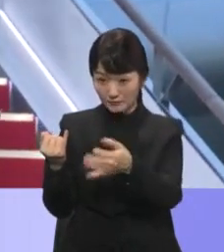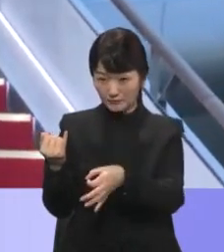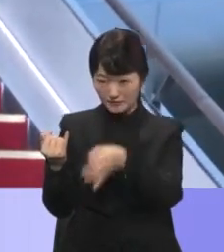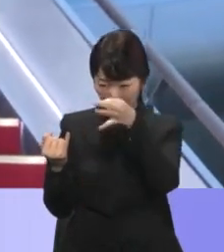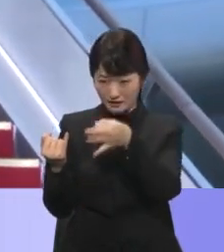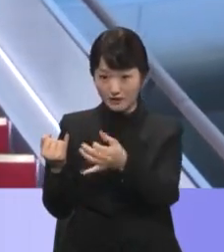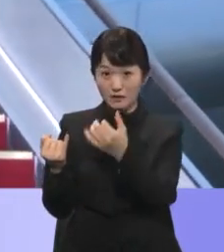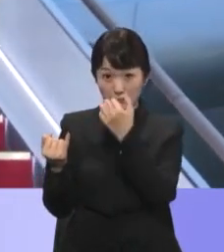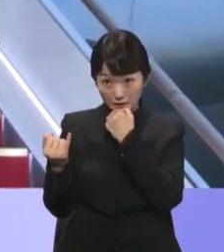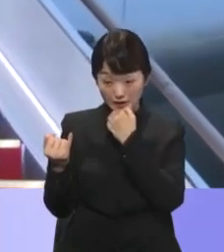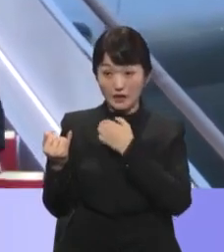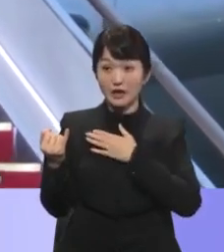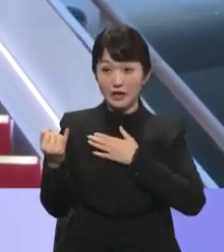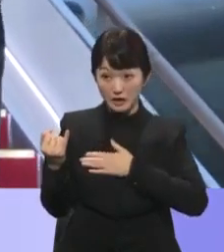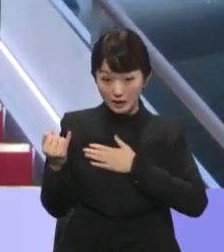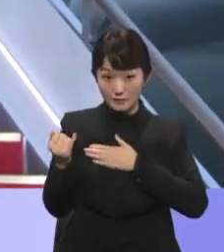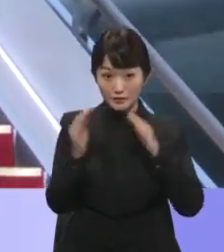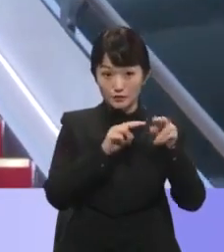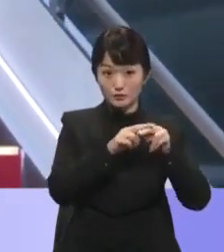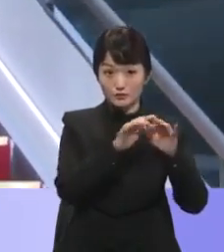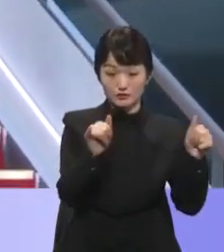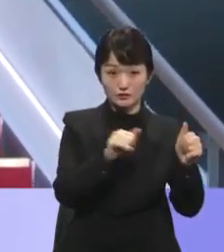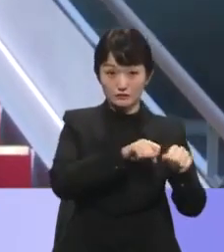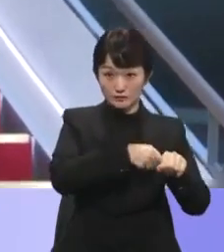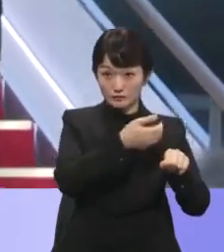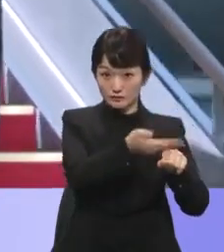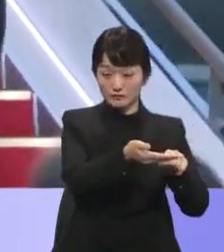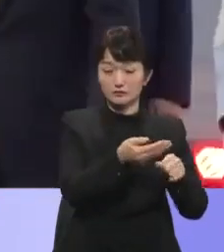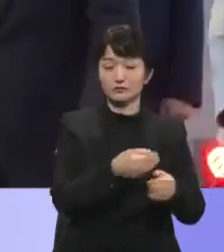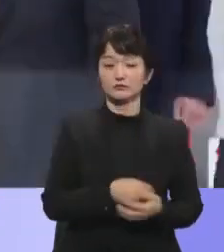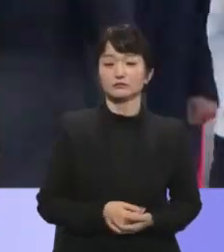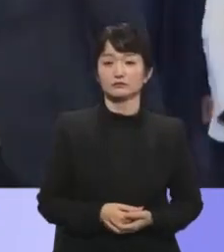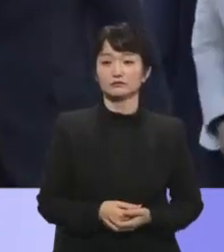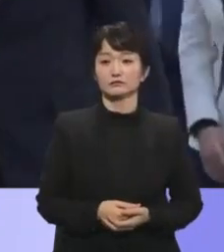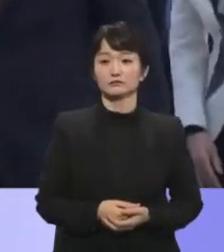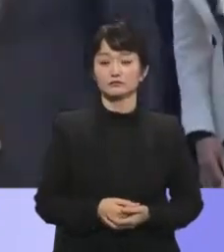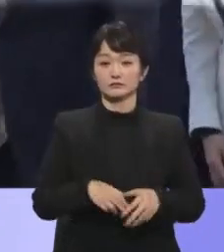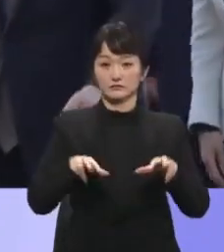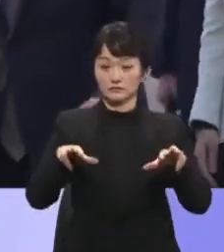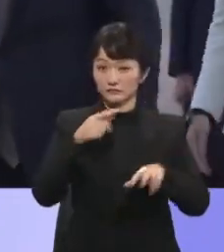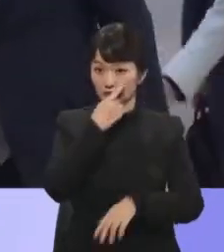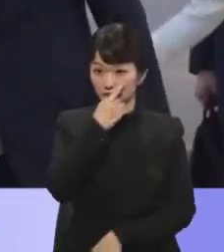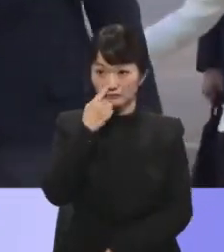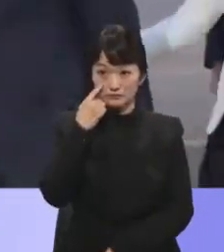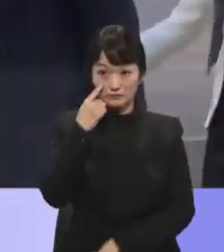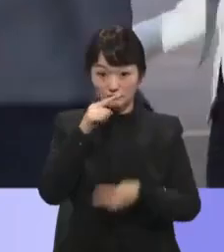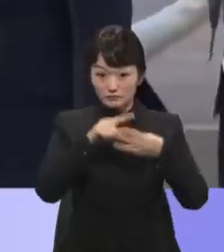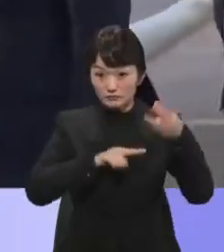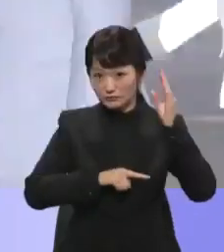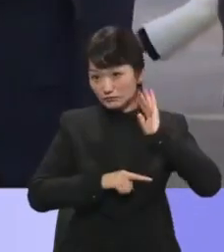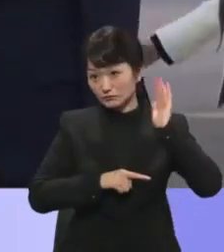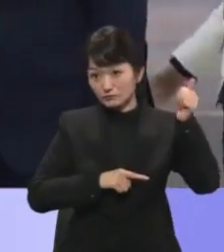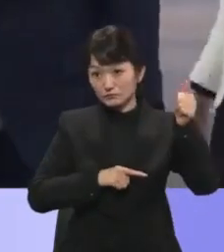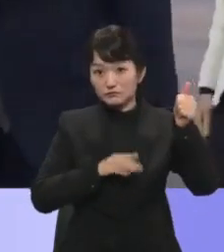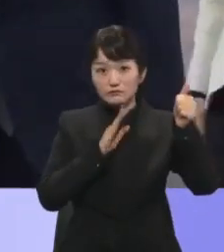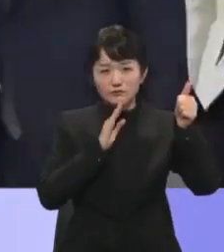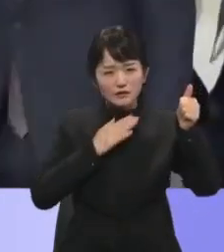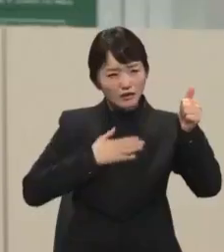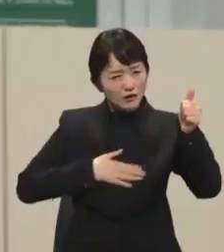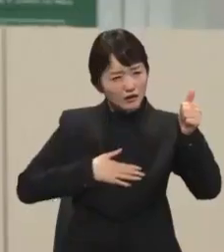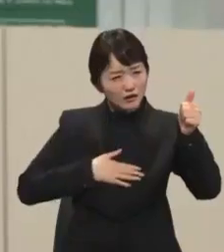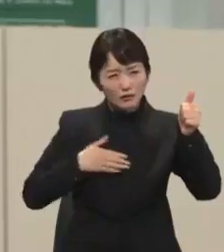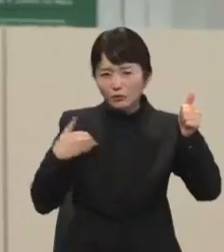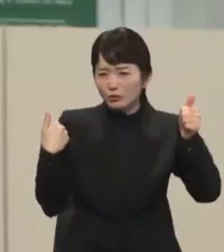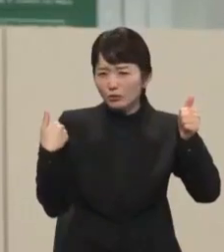처벌할 수 있게 되어 있는데 제가 우리가 아직까지 확인할 수 있는 바로는 윤성일 대통령이이 사실을 안다 모른다에 대해서 우리가 평가하기